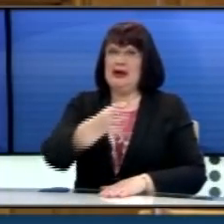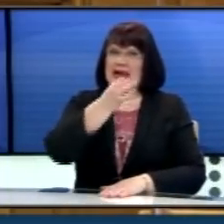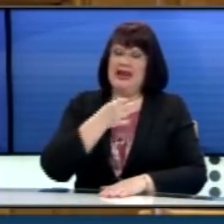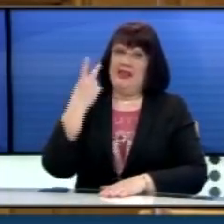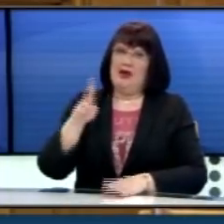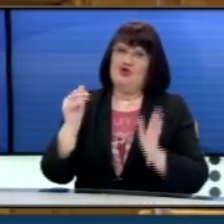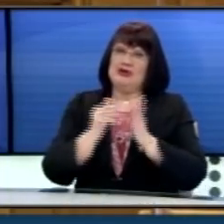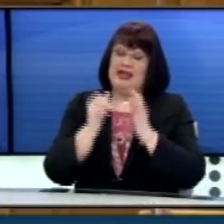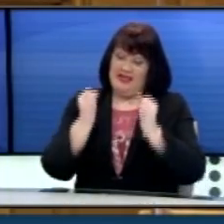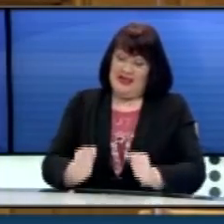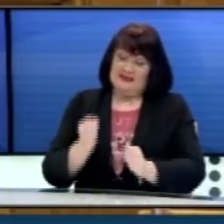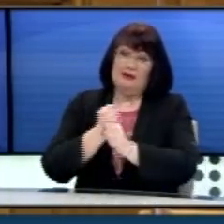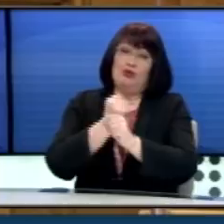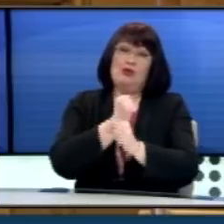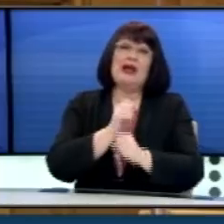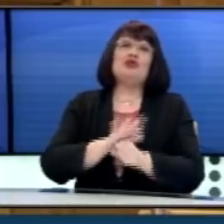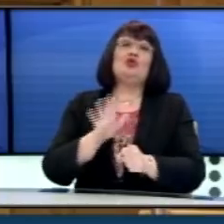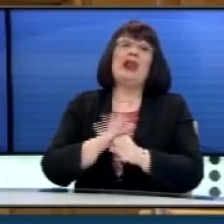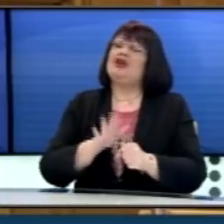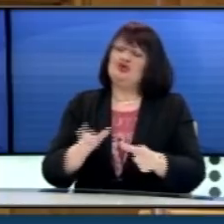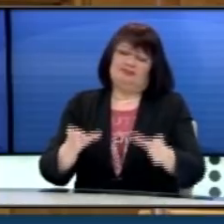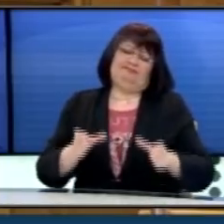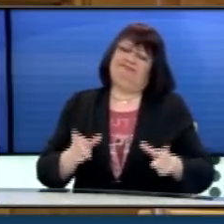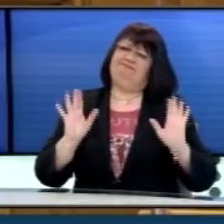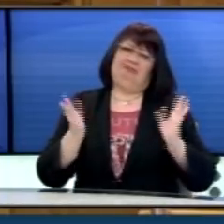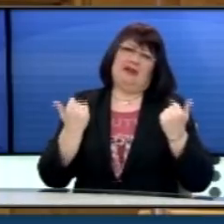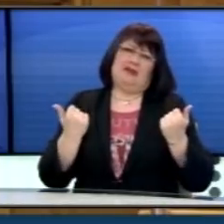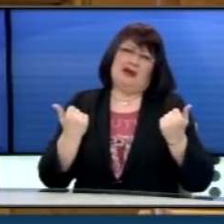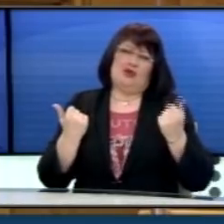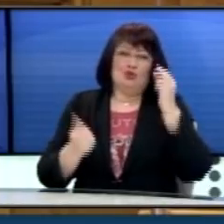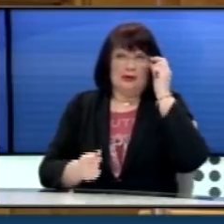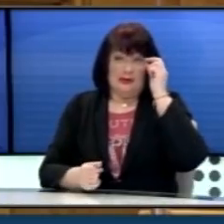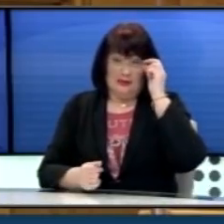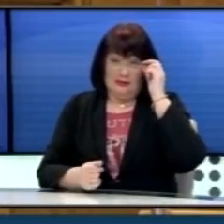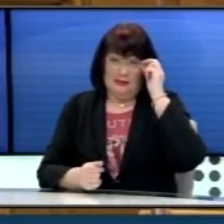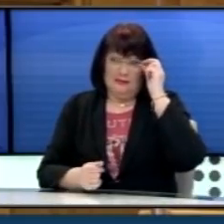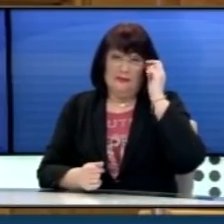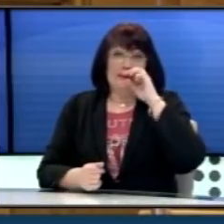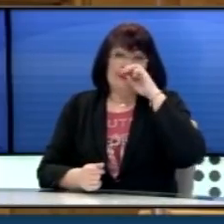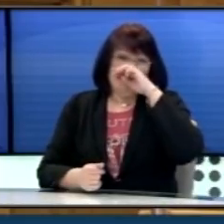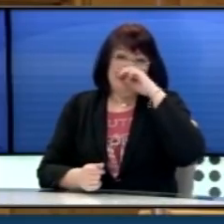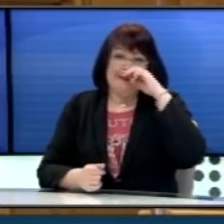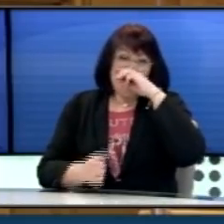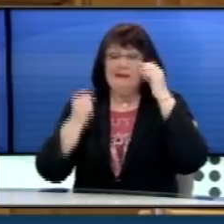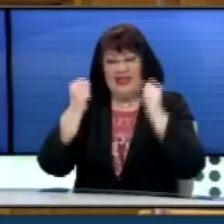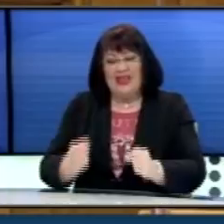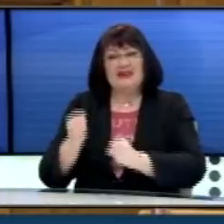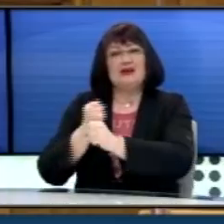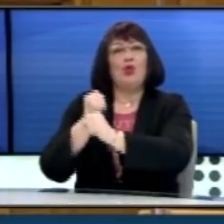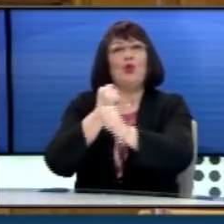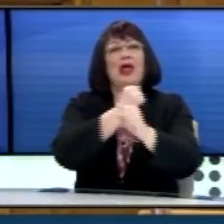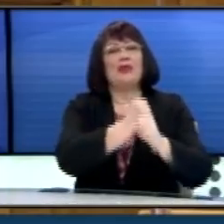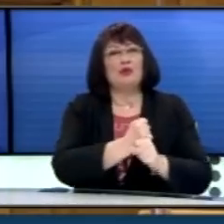200.000 θέσεις εργασίας είναι τουλάχιστον επισφαλείς, ενώ οι όποιες θέσεις εργασίας δημιουργηθούν δεν